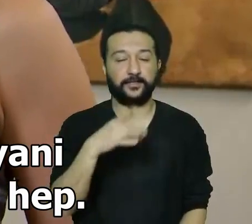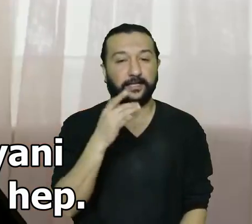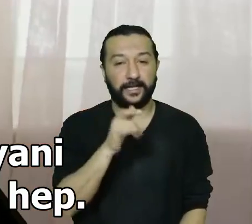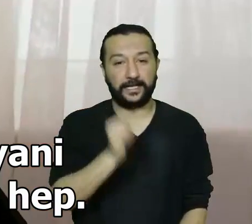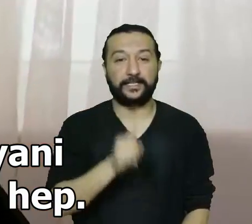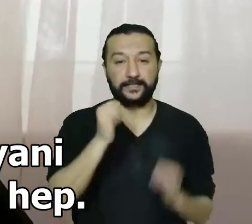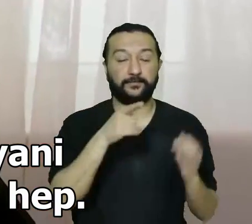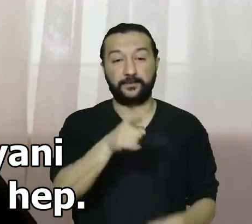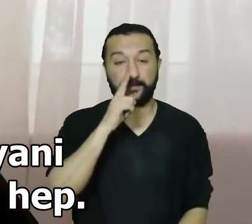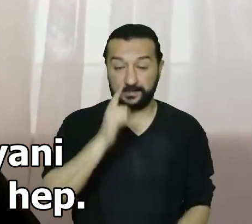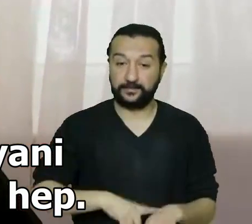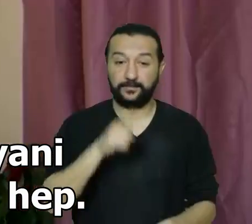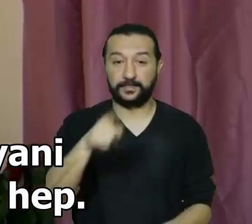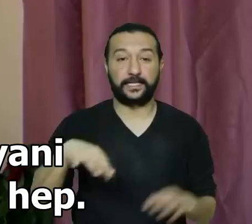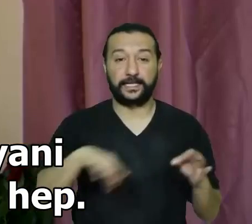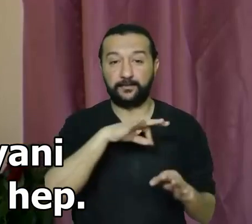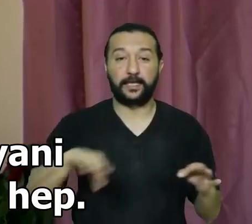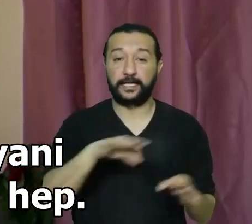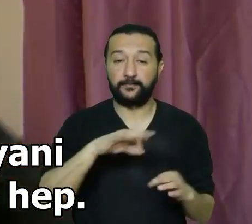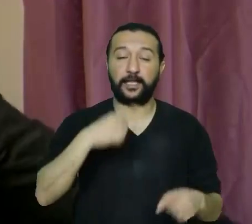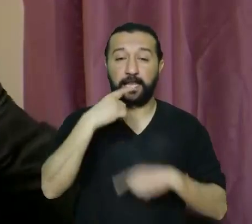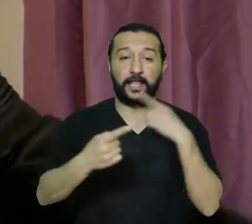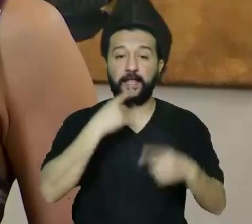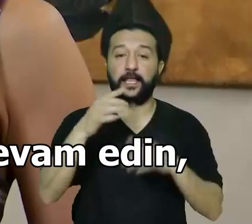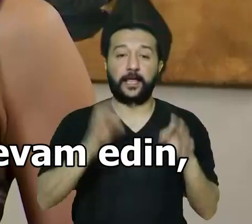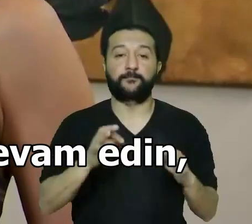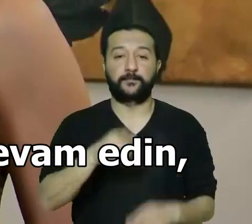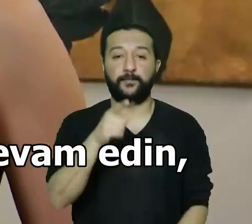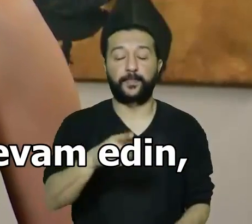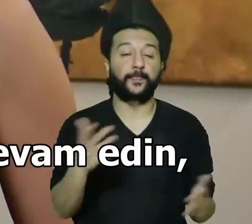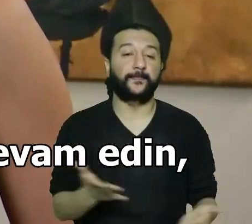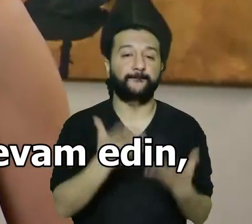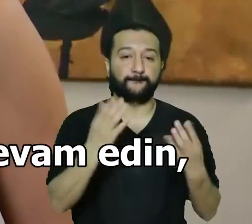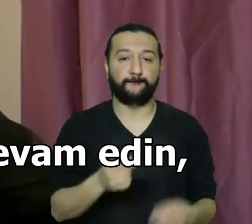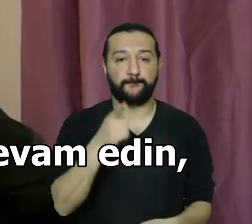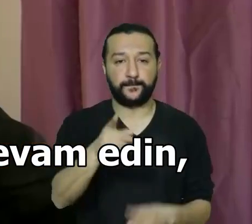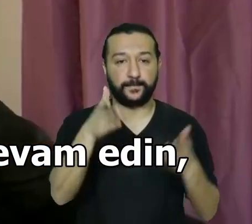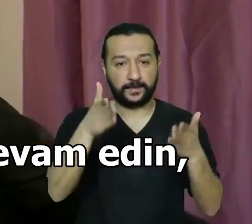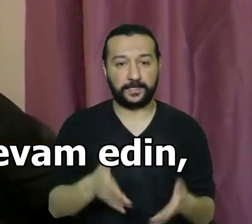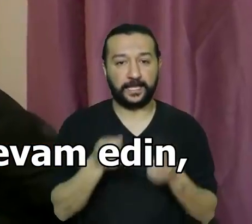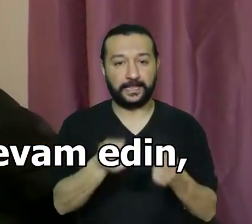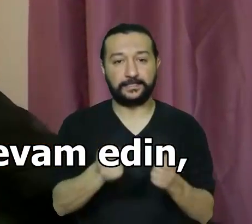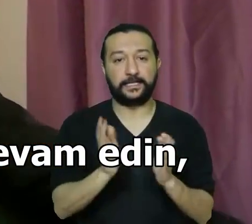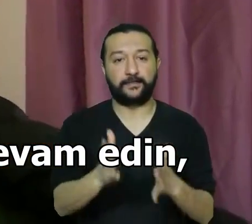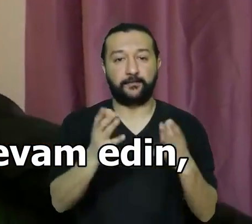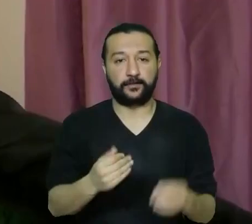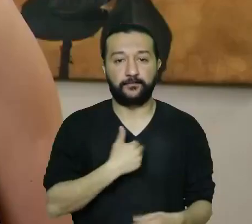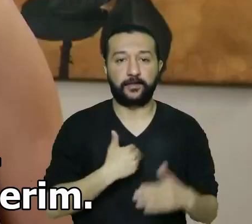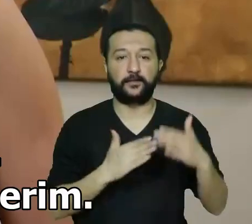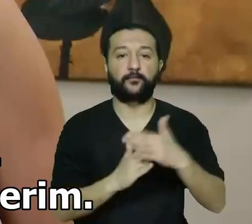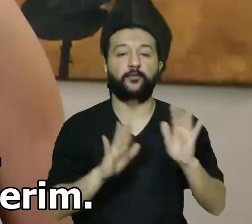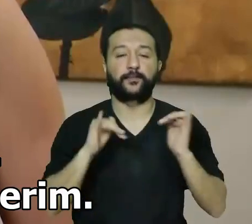haylaz, inanır mısınız? Yani keman keman diye sayıklıyor hep. Neyse, bu durumda siz dersinize devam edin. Ben